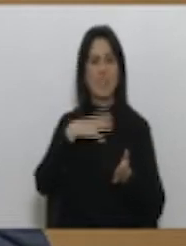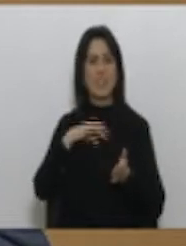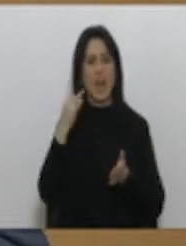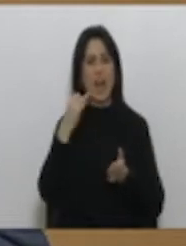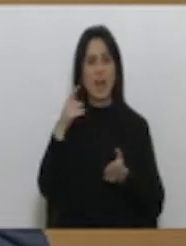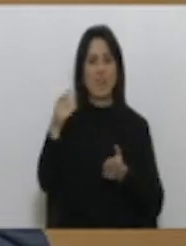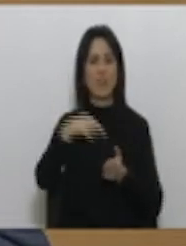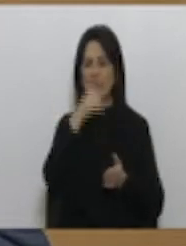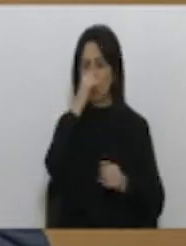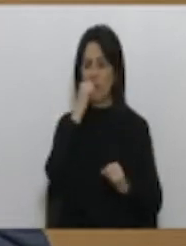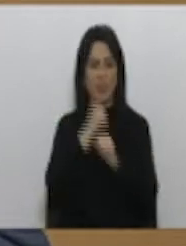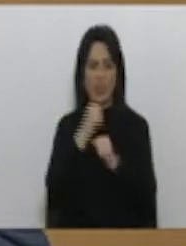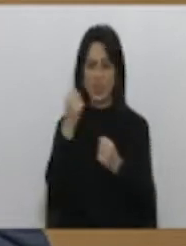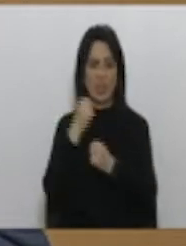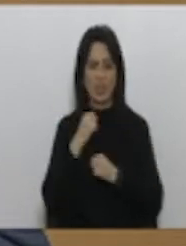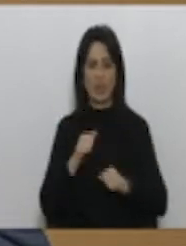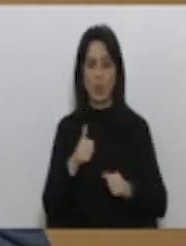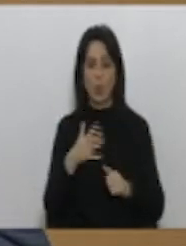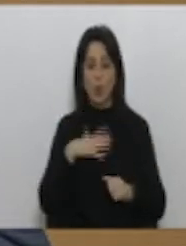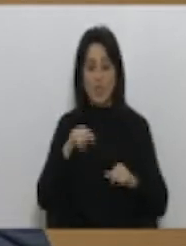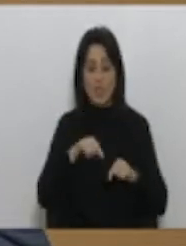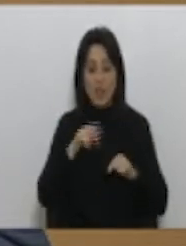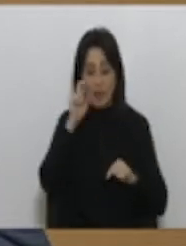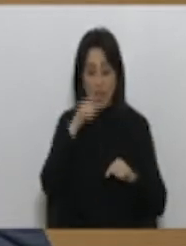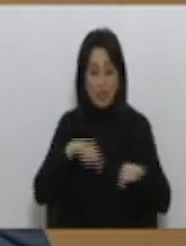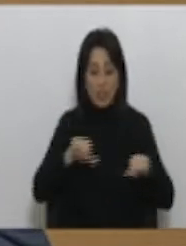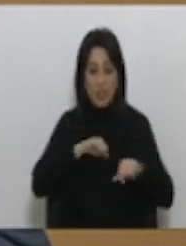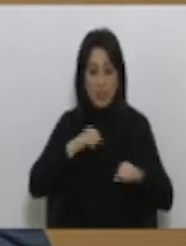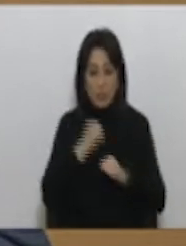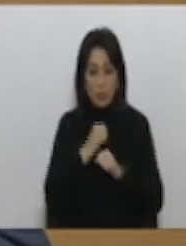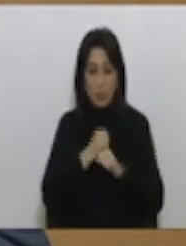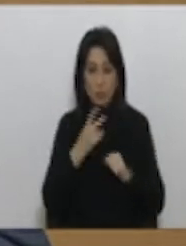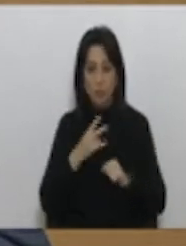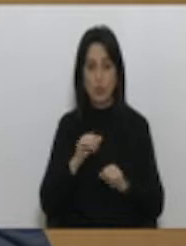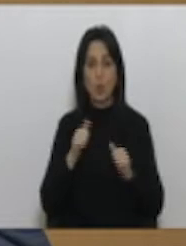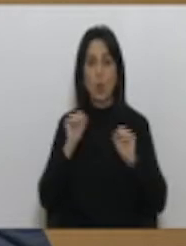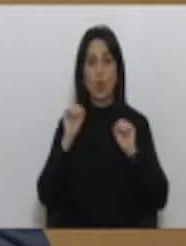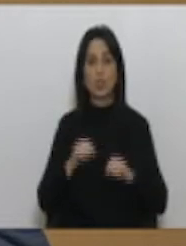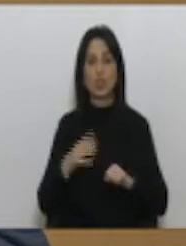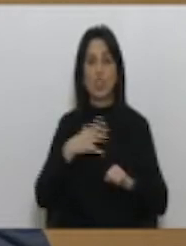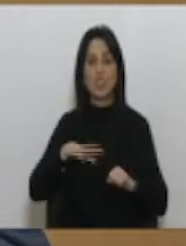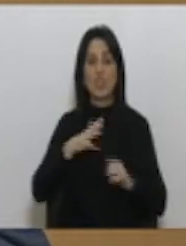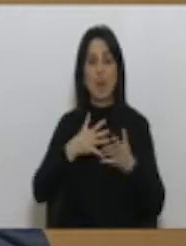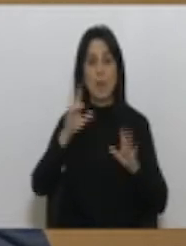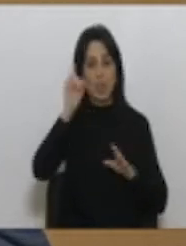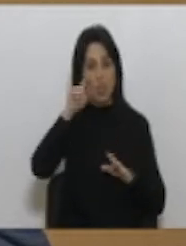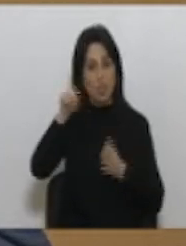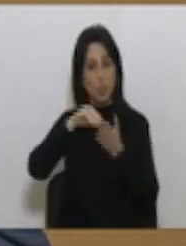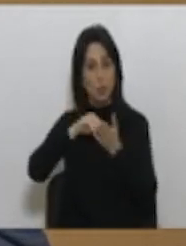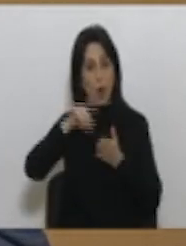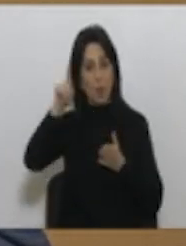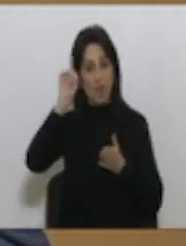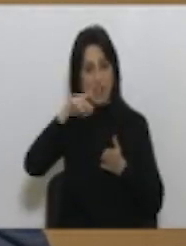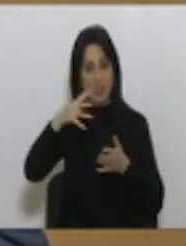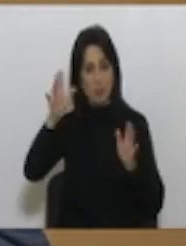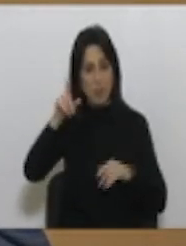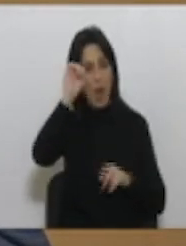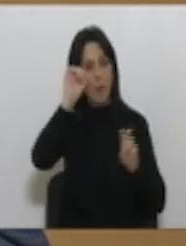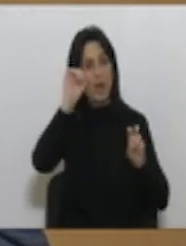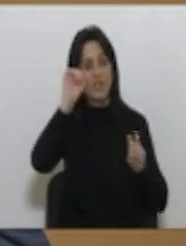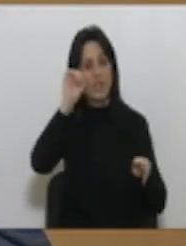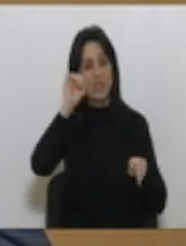ინტერესებს ისე ვერ დაიცავს, როგორც საქართველოს ხელისუფალი. როგორ შეიძლება საქართველოზე მეტი იცოდეს შრომოვანმა, რა არის